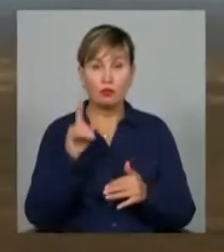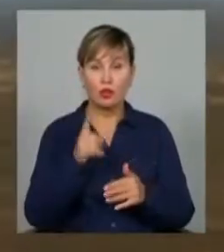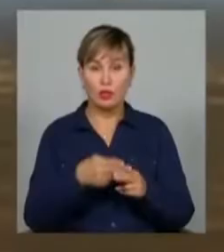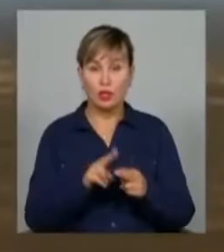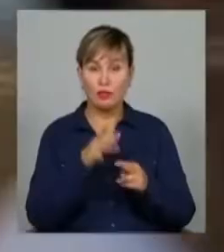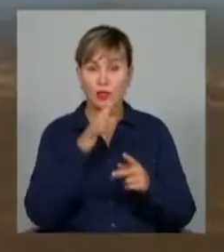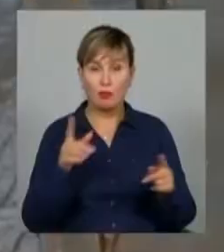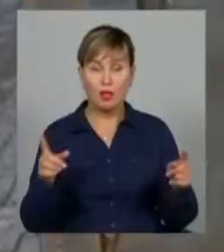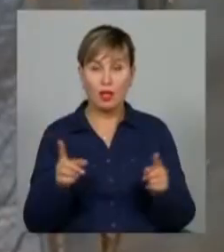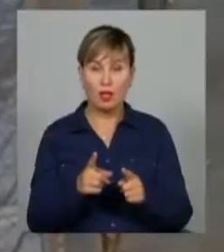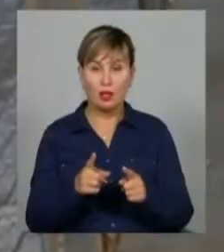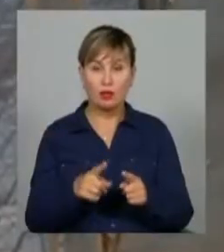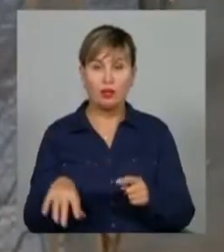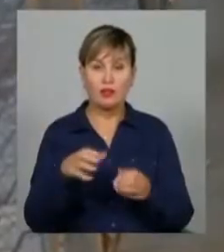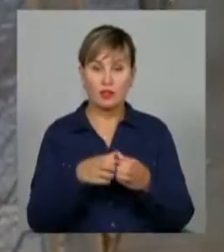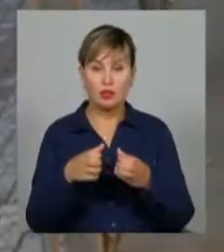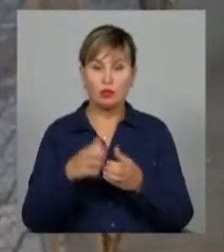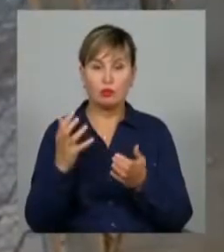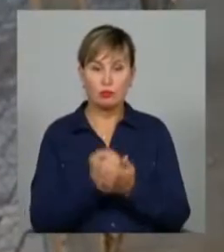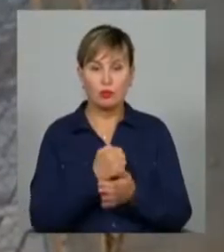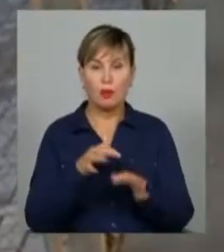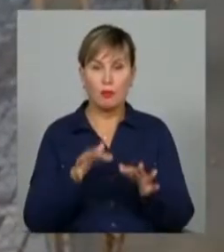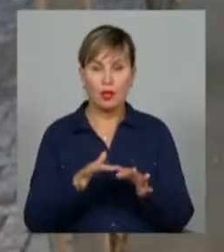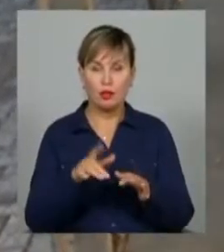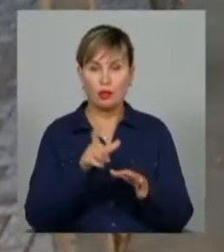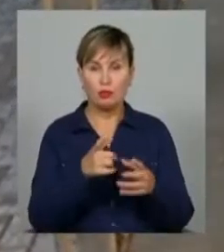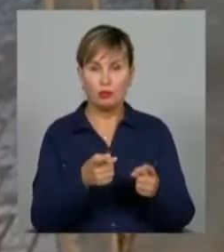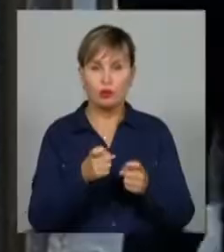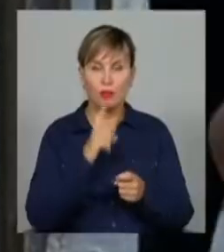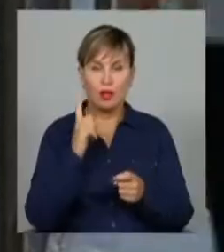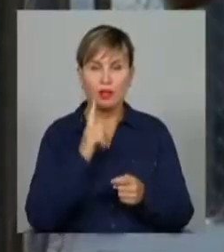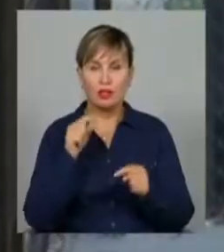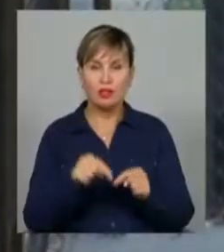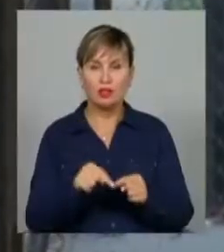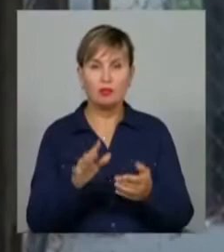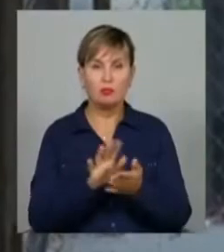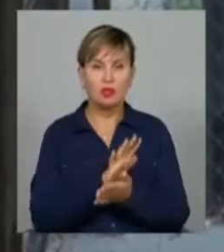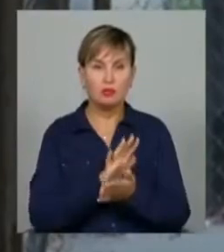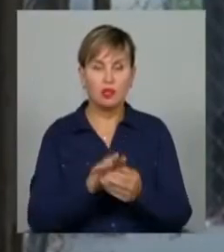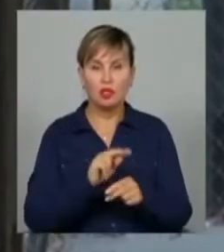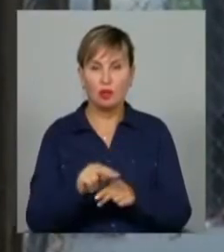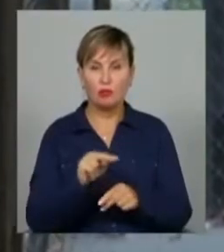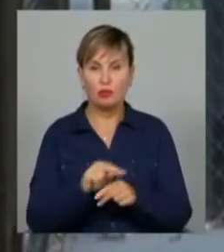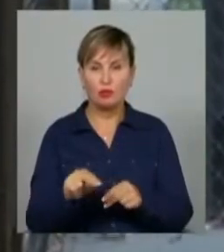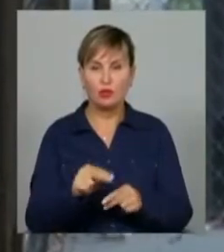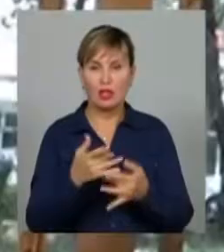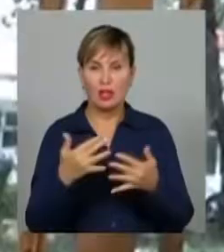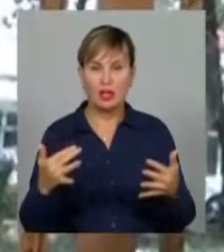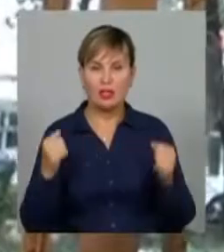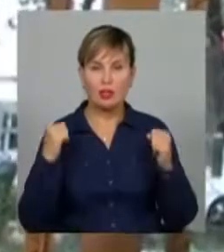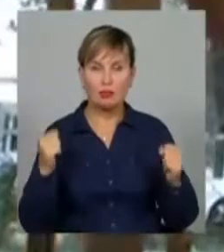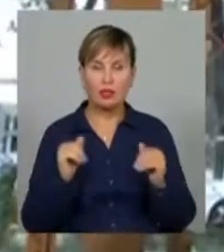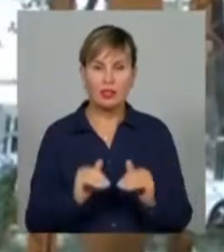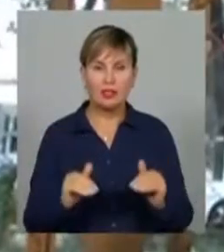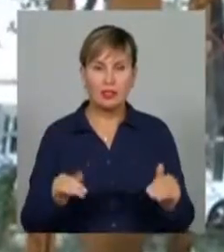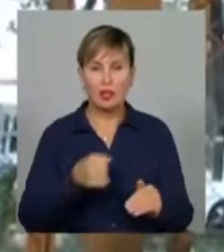этот короткий промежуток времени секция успела стать местом притяжения молодежи. Здесь совершенно бесплатно обучают силовым видам спорта